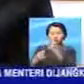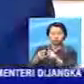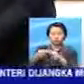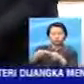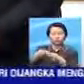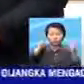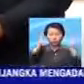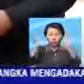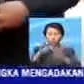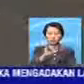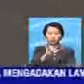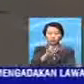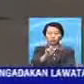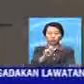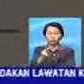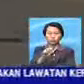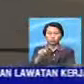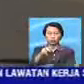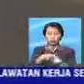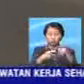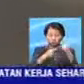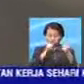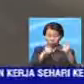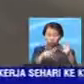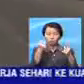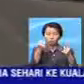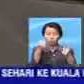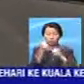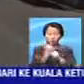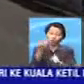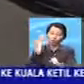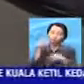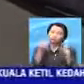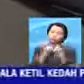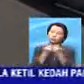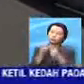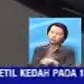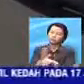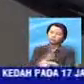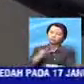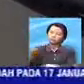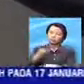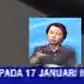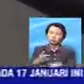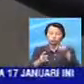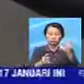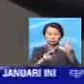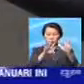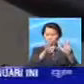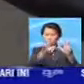perbincangan an dari Januari hingga November tahun lalu jumlah perdagangan Malaysia Yunan bernilai kira-kira